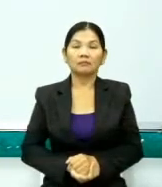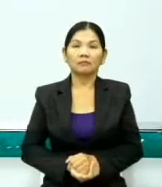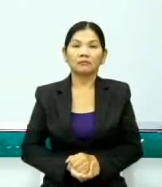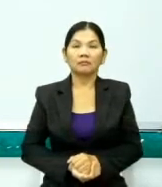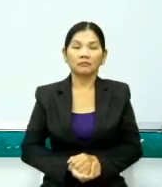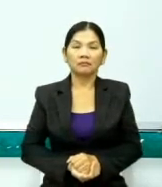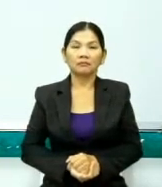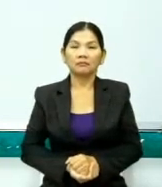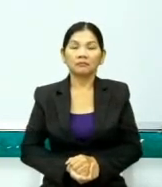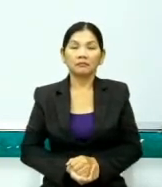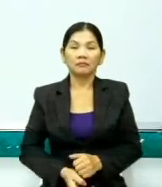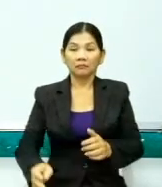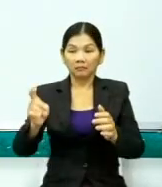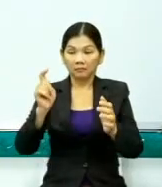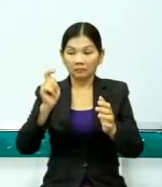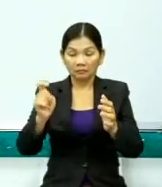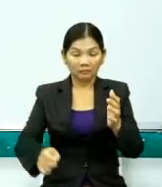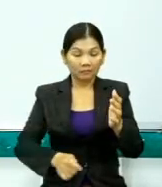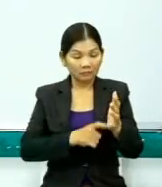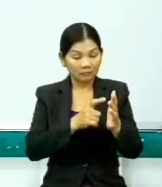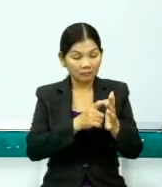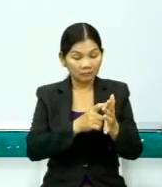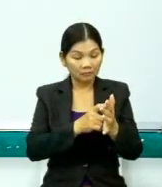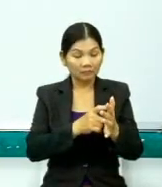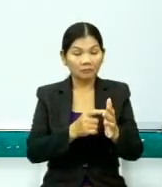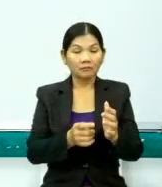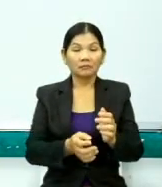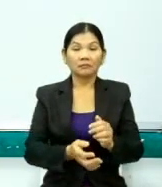Chà, mà đông tiết con. Khệ.